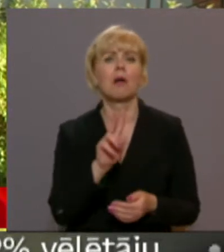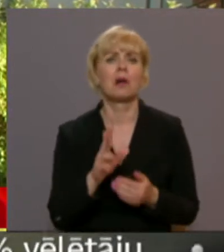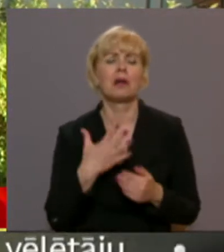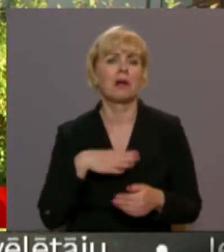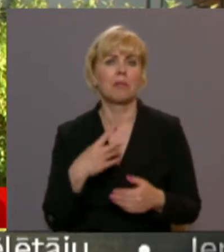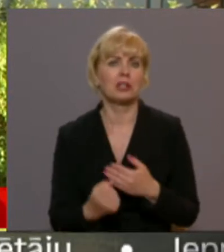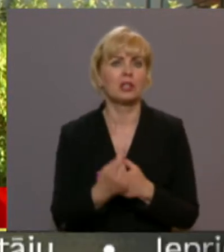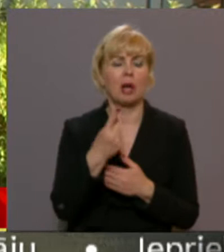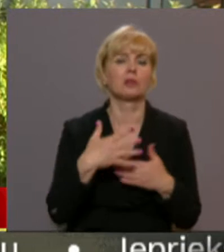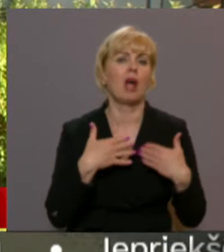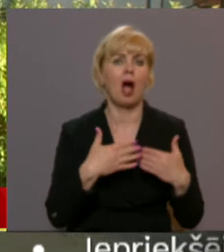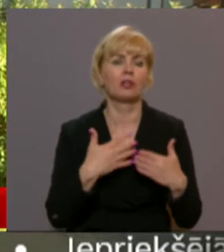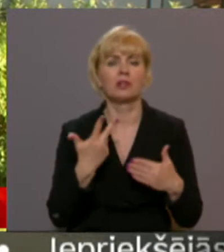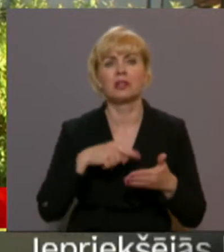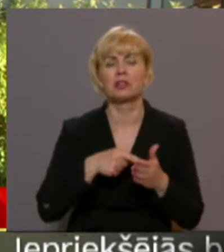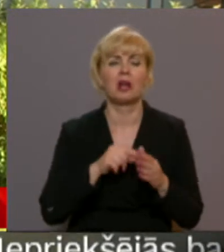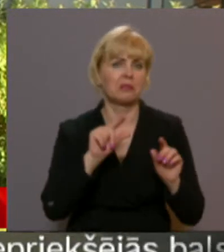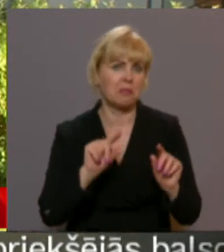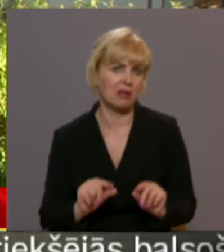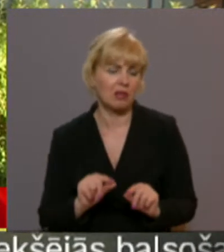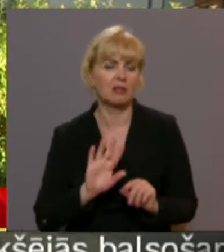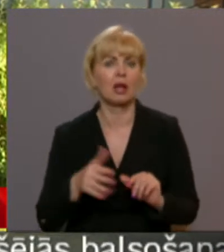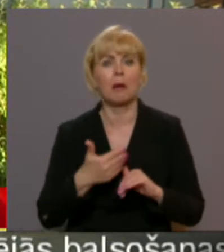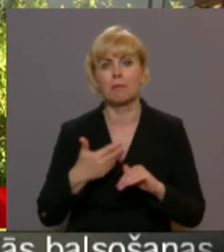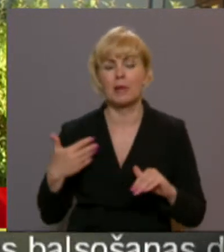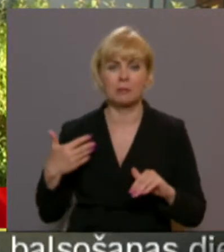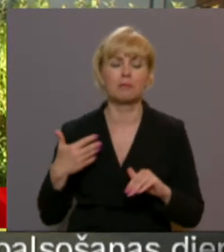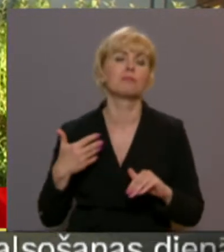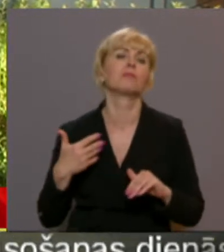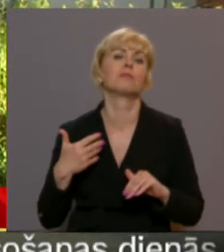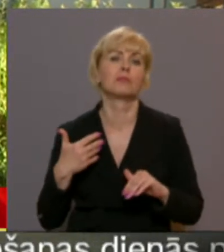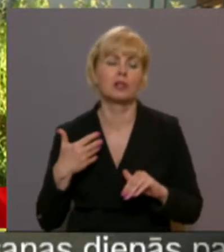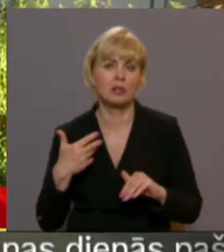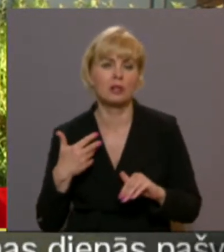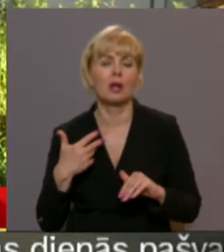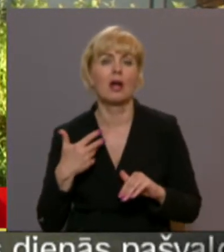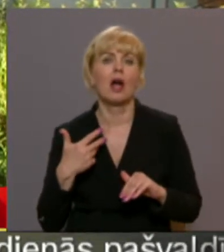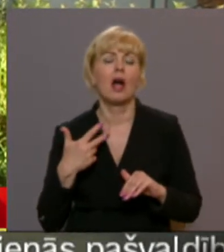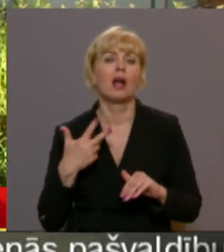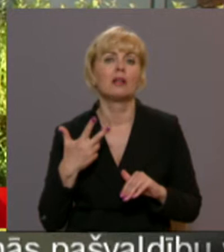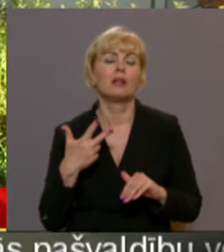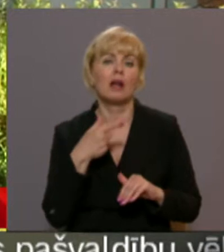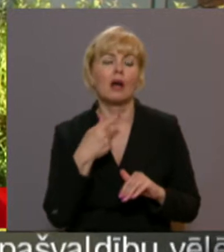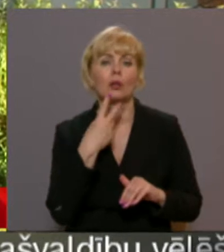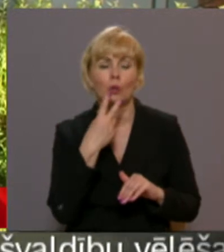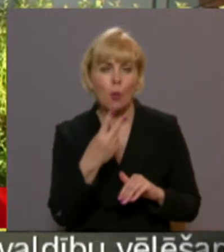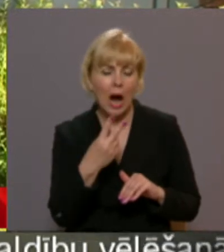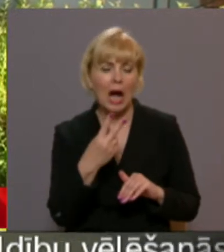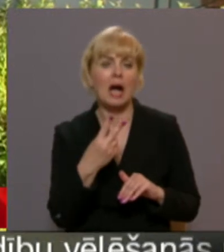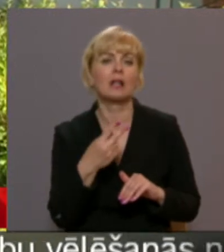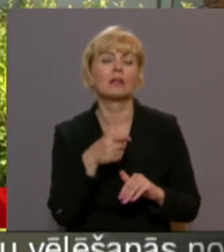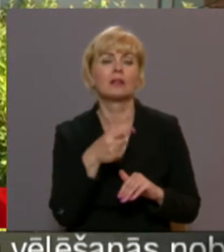iemeslu, kādai tā aktivitāte ir pat trīsreiz mazāk nekā pirms 4 gadiem? Tā kā mēs varam secināt no balsotāju runām,